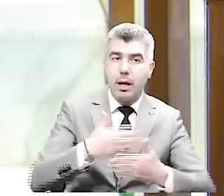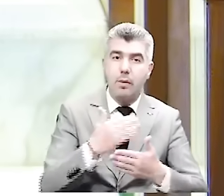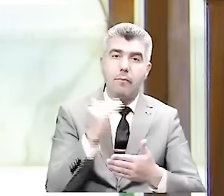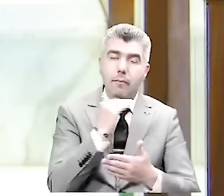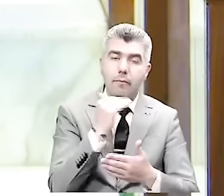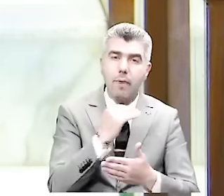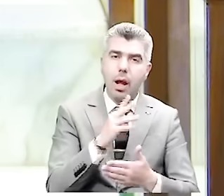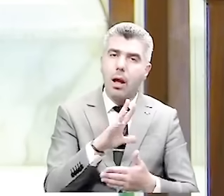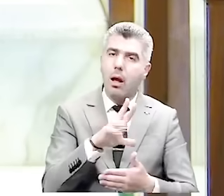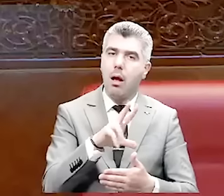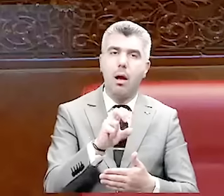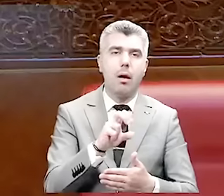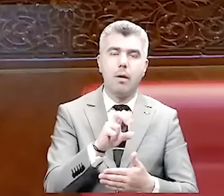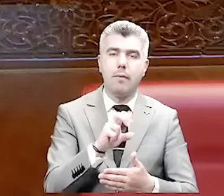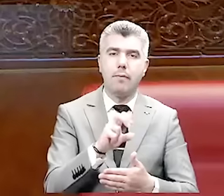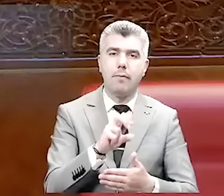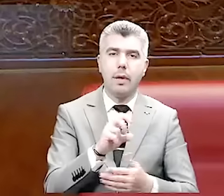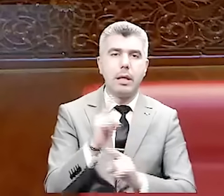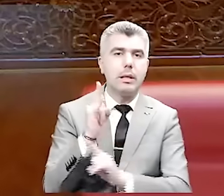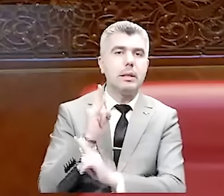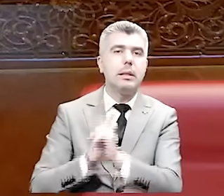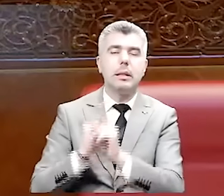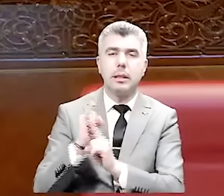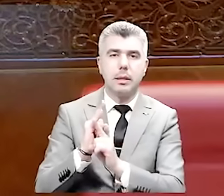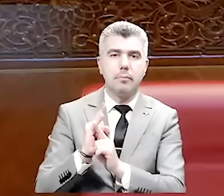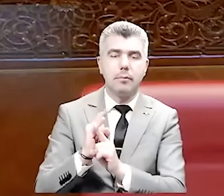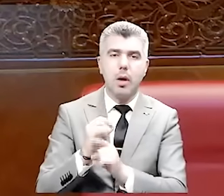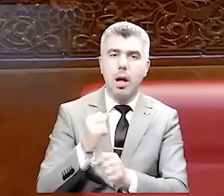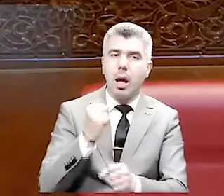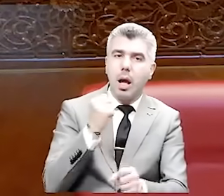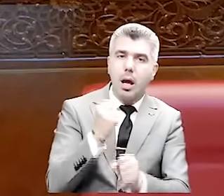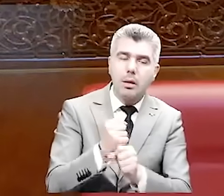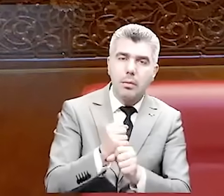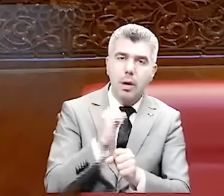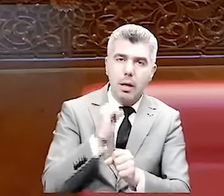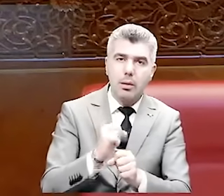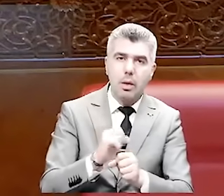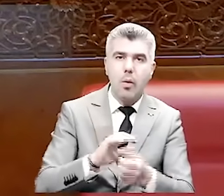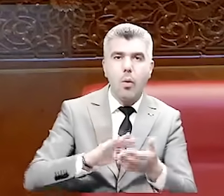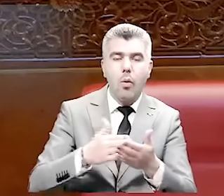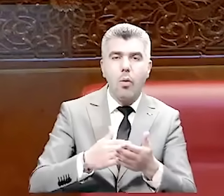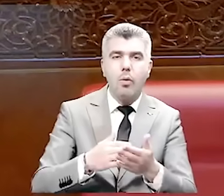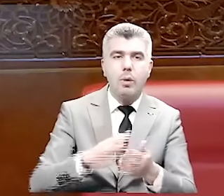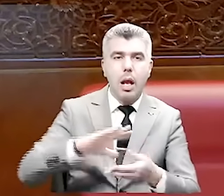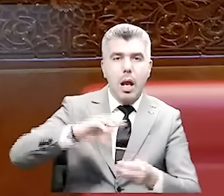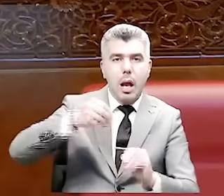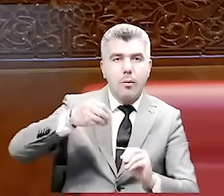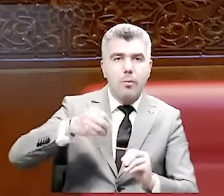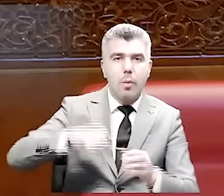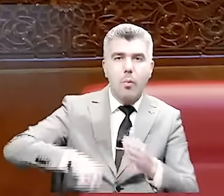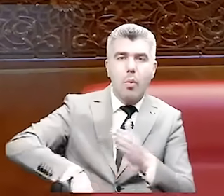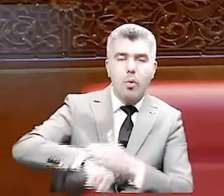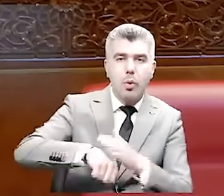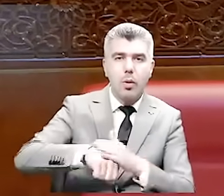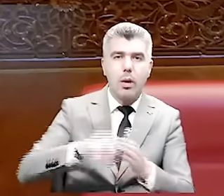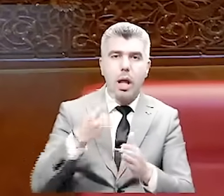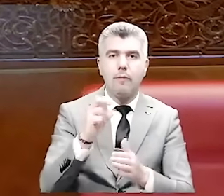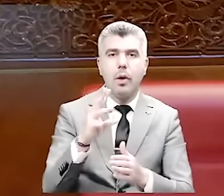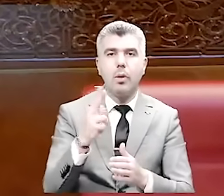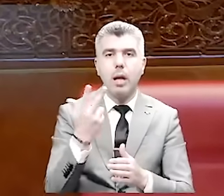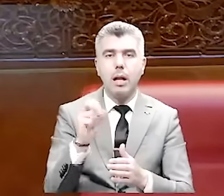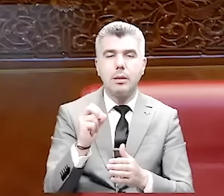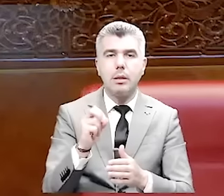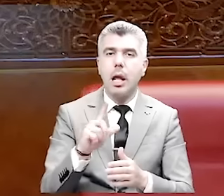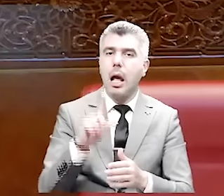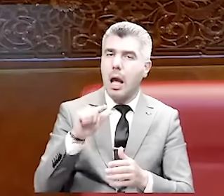من الدرايه ومن من التجربه باش نخدموا السامي ونديروا لا كوب دافريك ونديروا المونديال دي مروكو 2030. عندنا